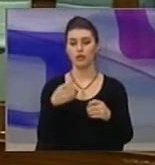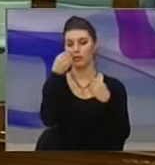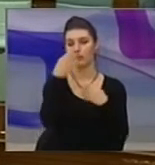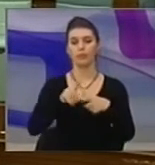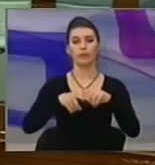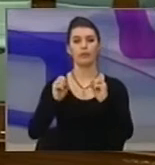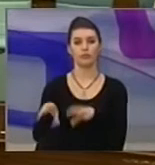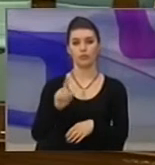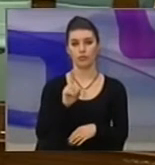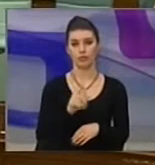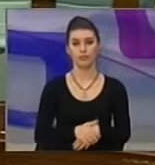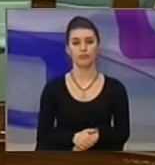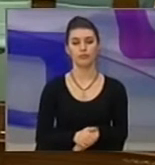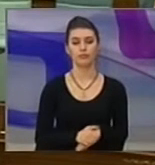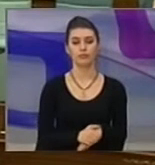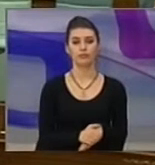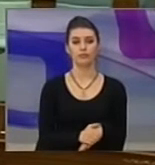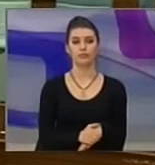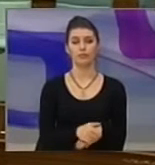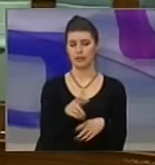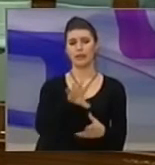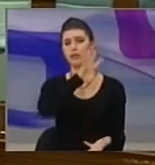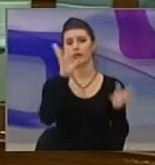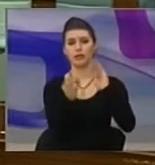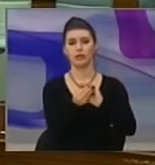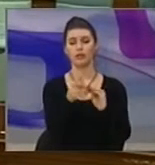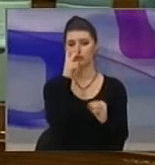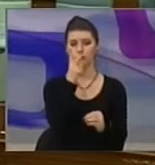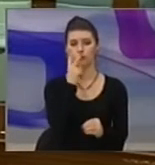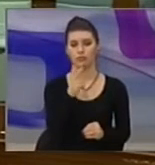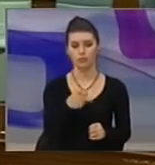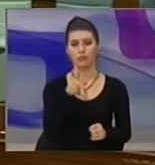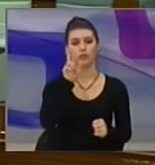nj produkjetëëëjitha kë Nat që